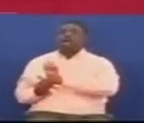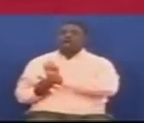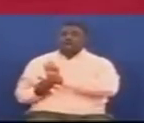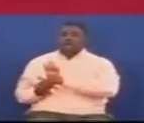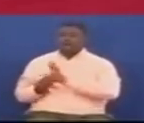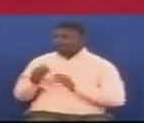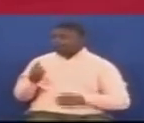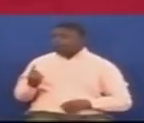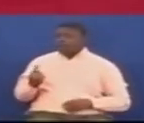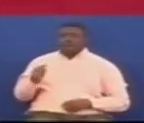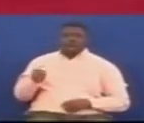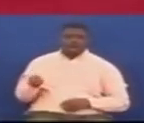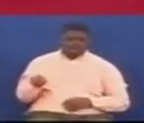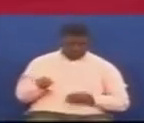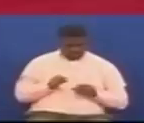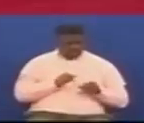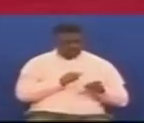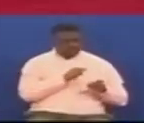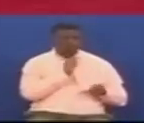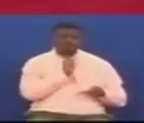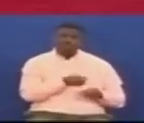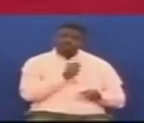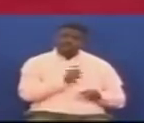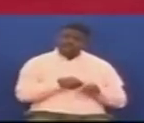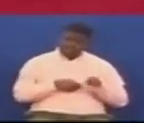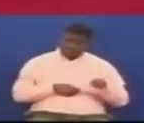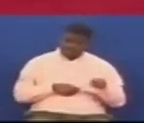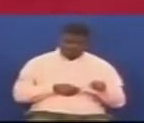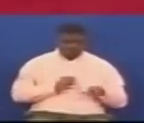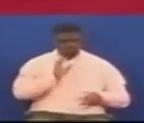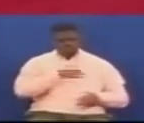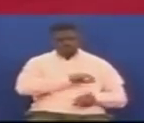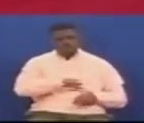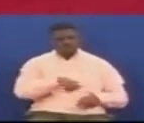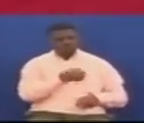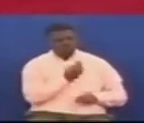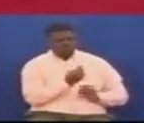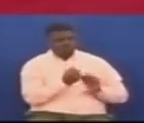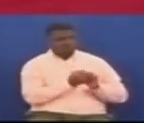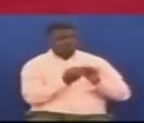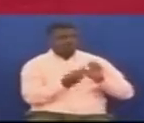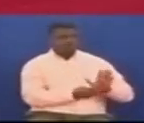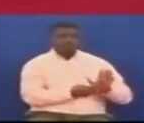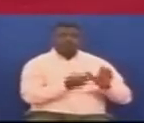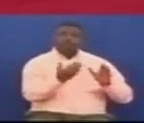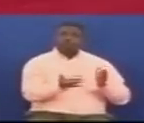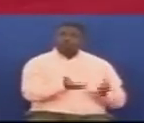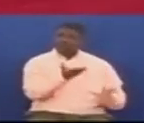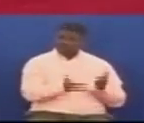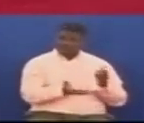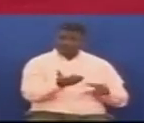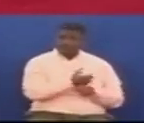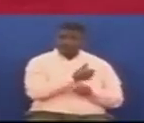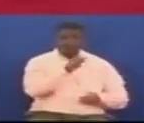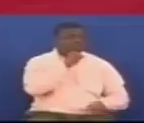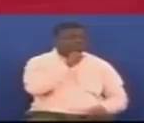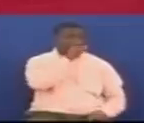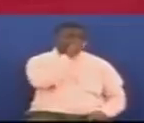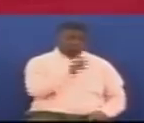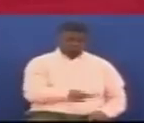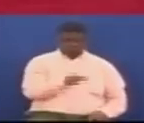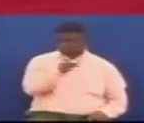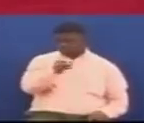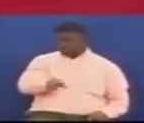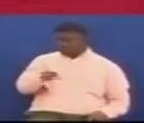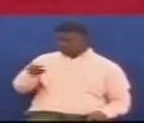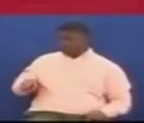9.1%. Mheshimiwa Spika, mwaka 2018 pato la wastani la kila mtu lilifikia